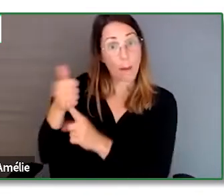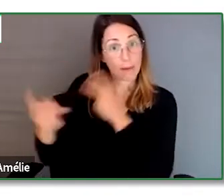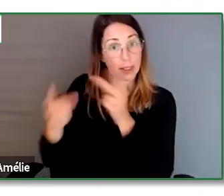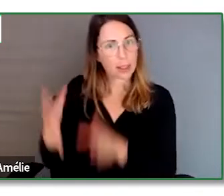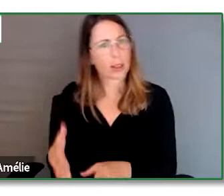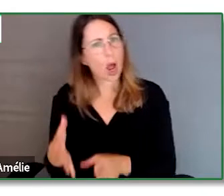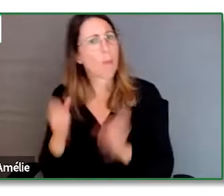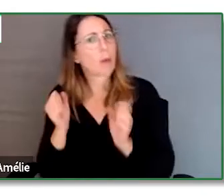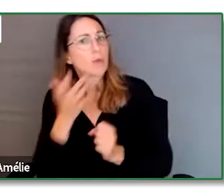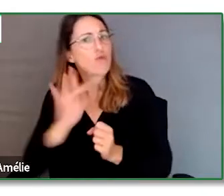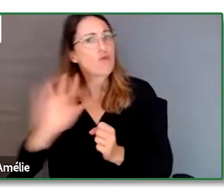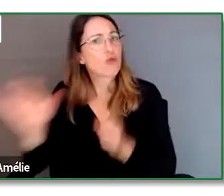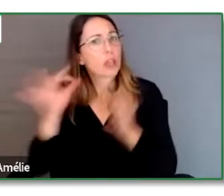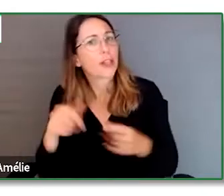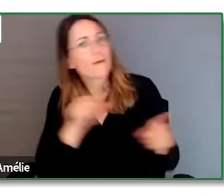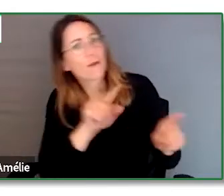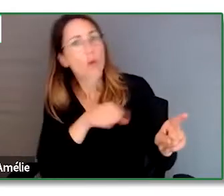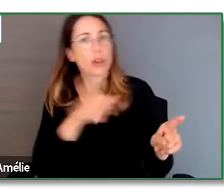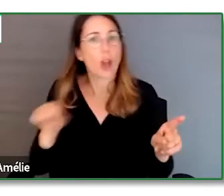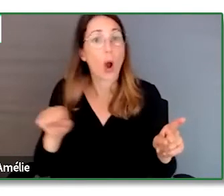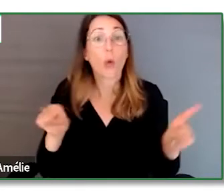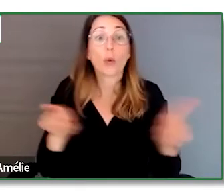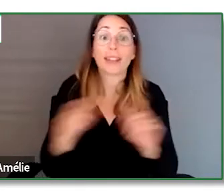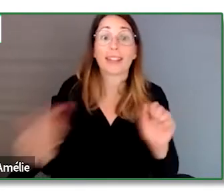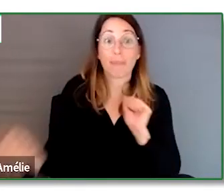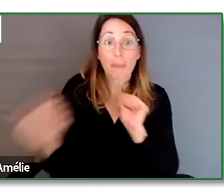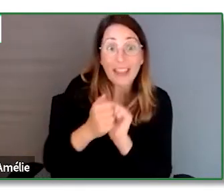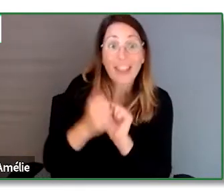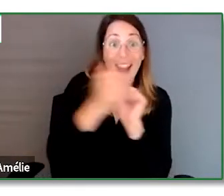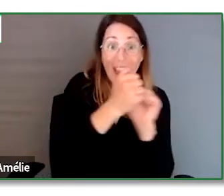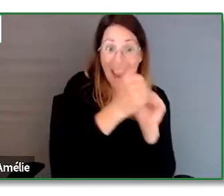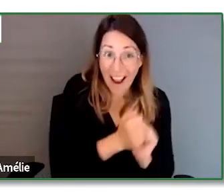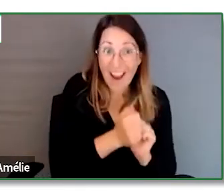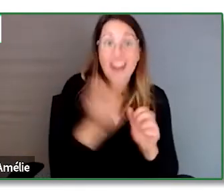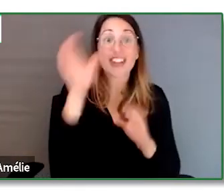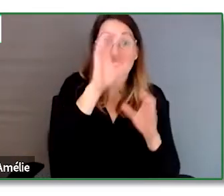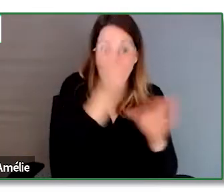travailler avec nos partenaires, les chercheurs, les organisations pour aider à guider notre travail.